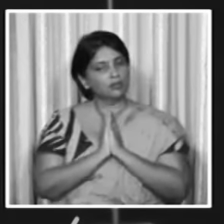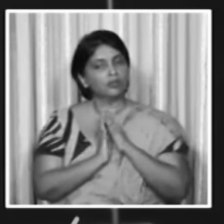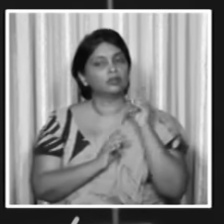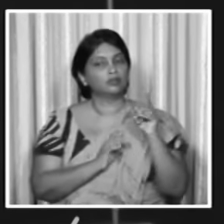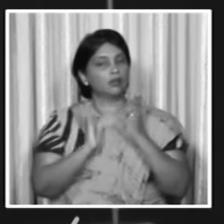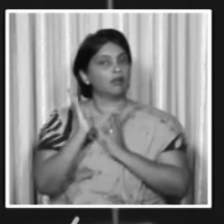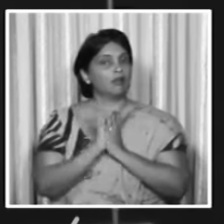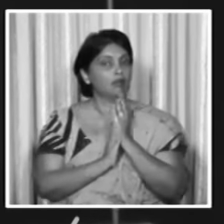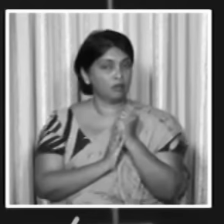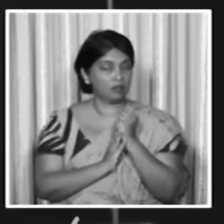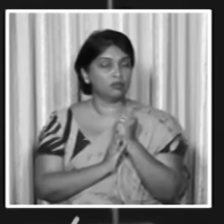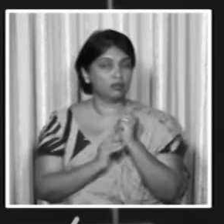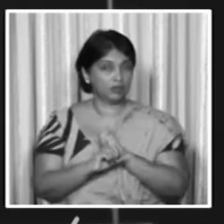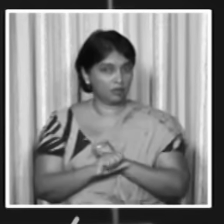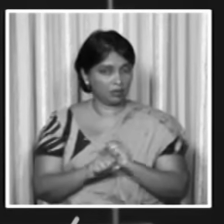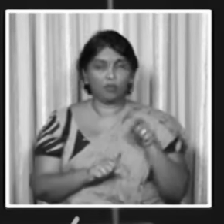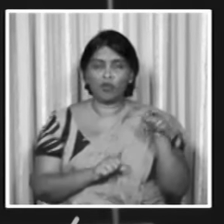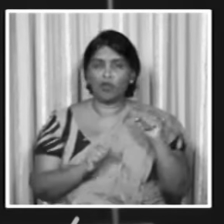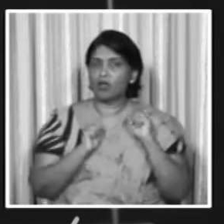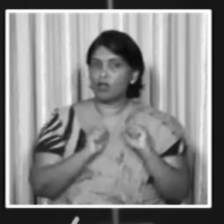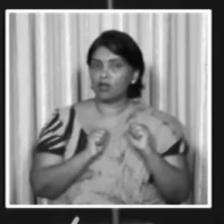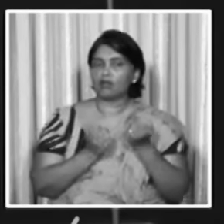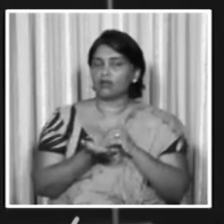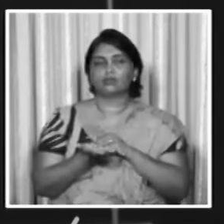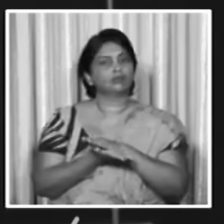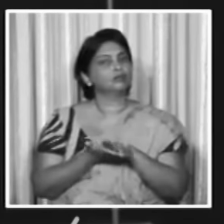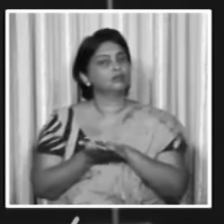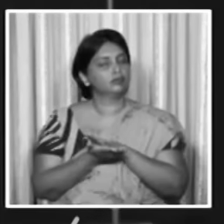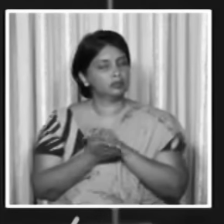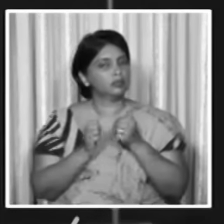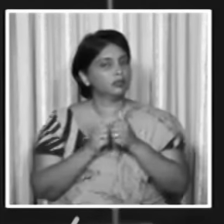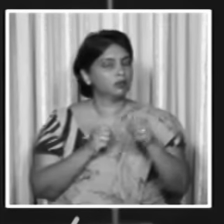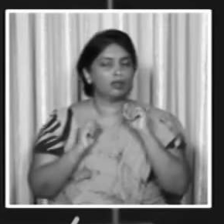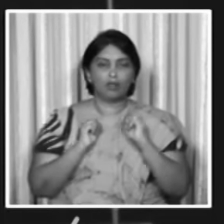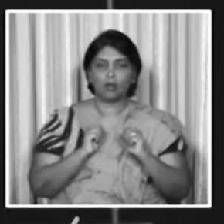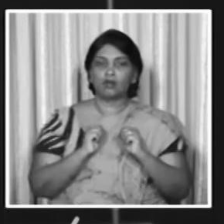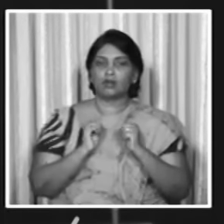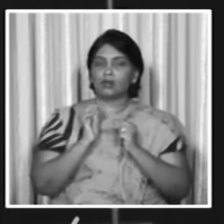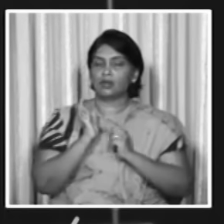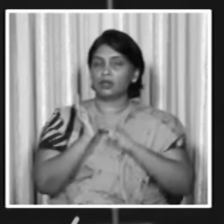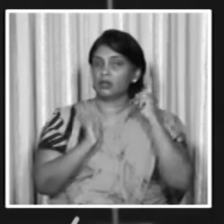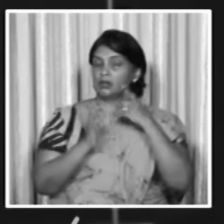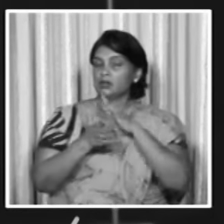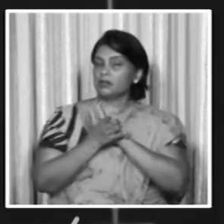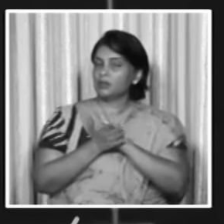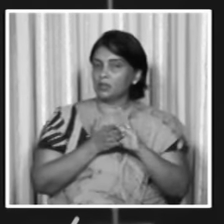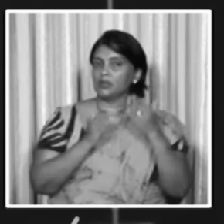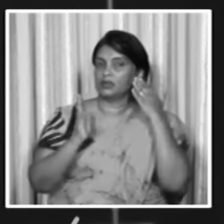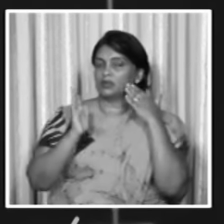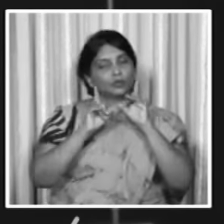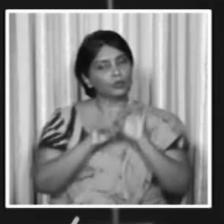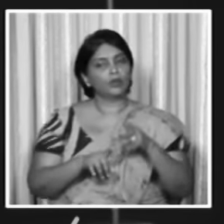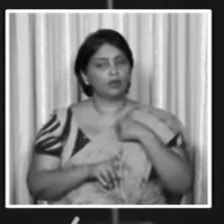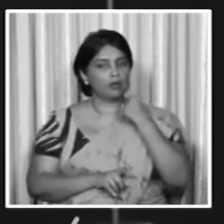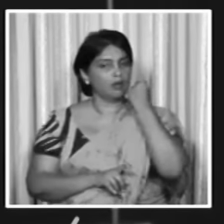வாய்களிய கட்ட முடியும்? ஆகவே நல்லிணக்கம் என்பது வெறுமனே பேச்சளவில் அல்ல, ஒரு நாட்டினுடைய மக்களை அனுசரித்து நடப்பதில் தான் தங்கியுள்ளது